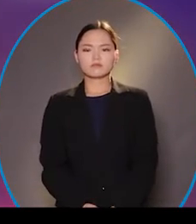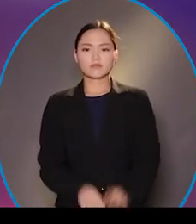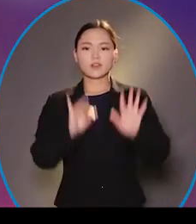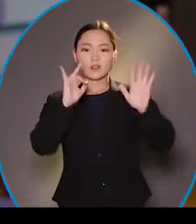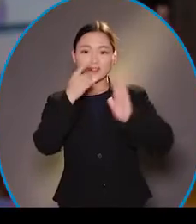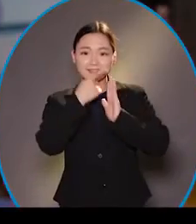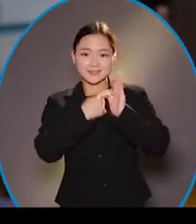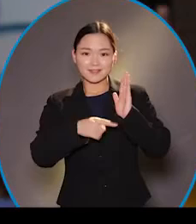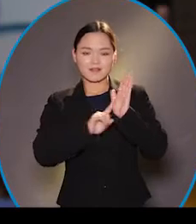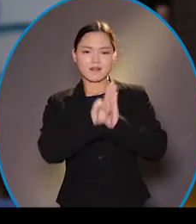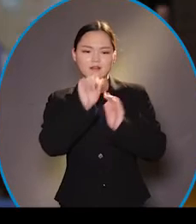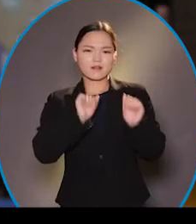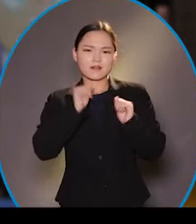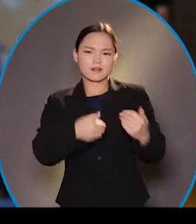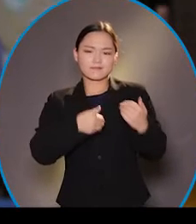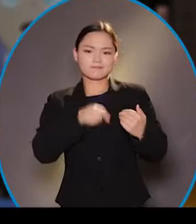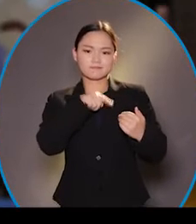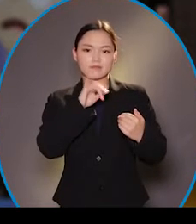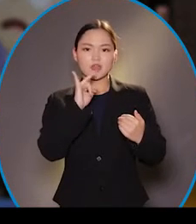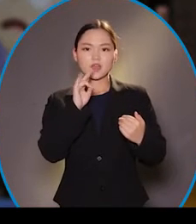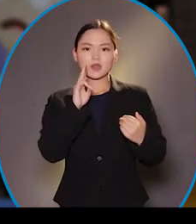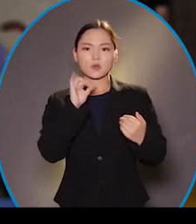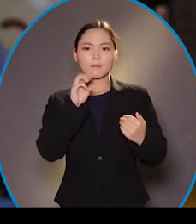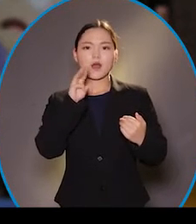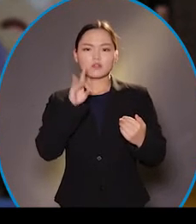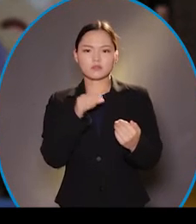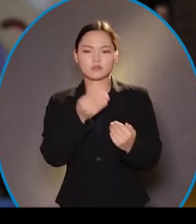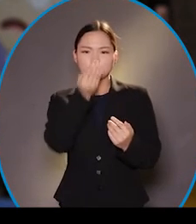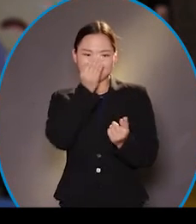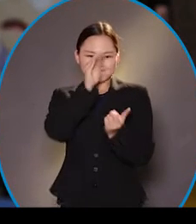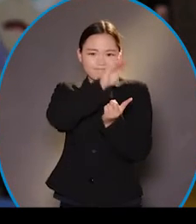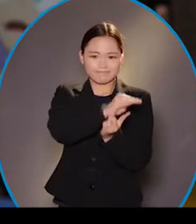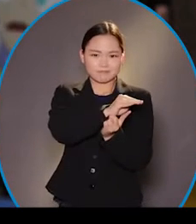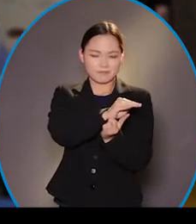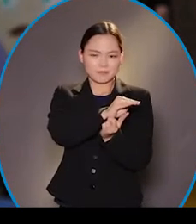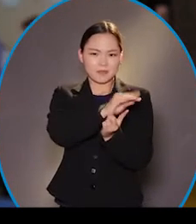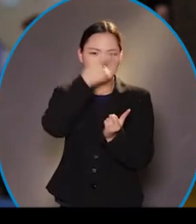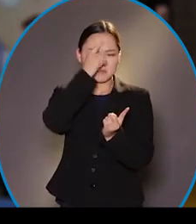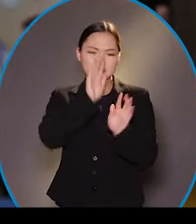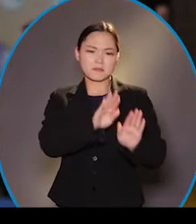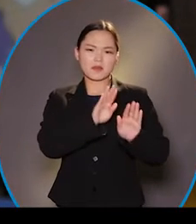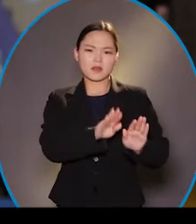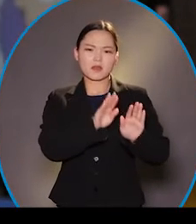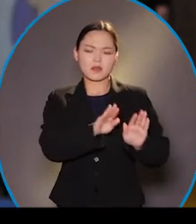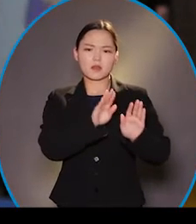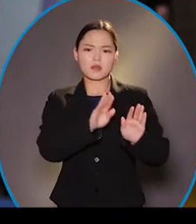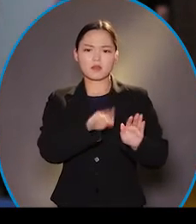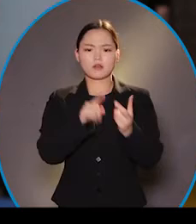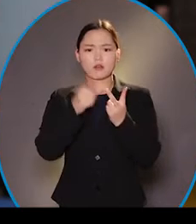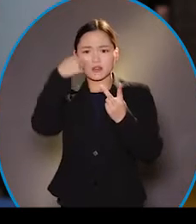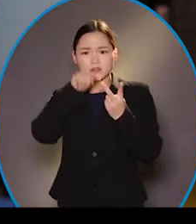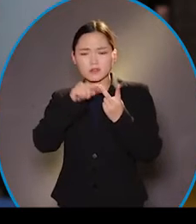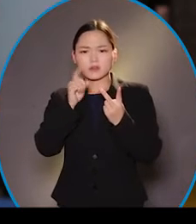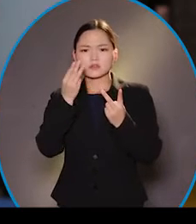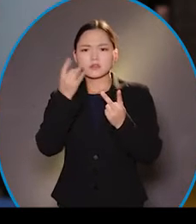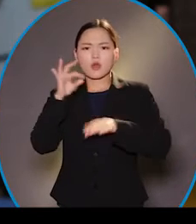7 сартаа бид гурав төрөөд инкубаторт байсан. Инкубаторт байж ах явцдаа эхрийн маань нэг нь шаардлагат